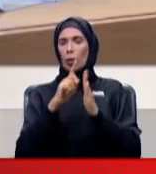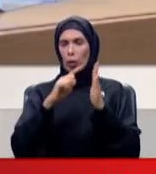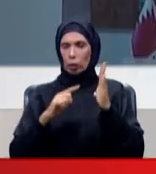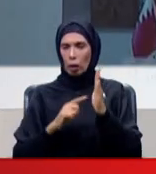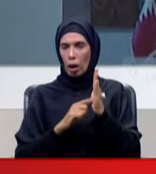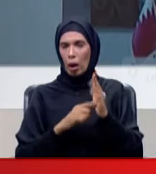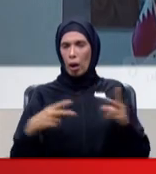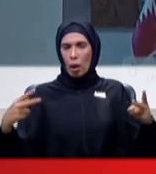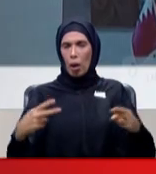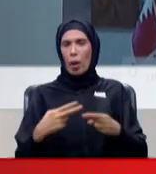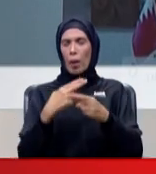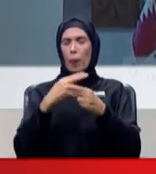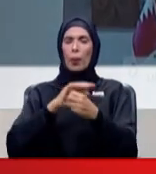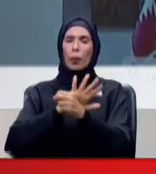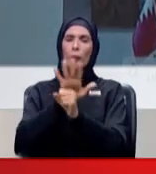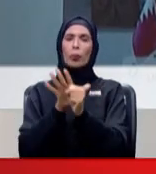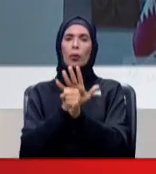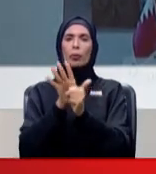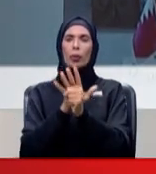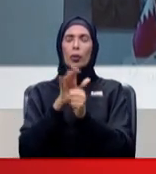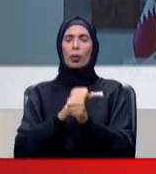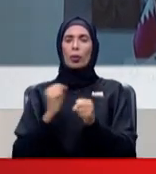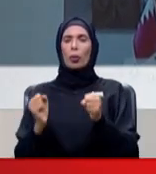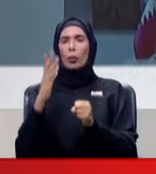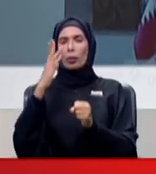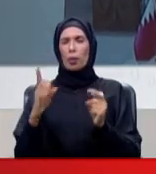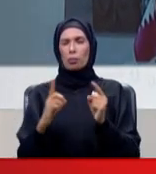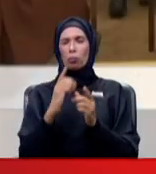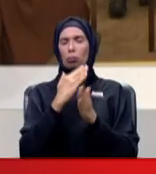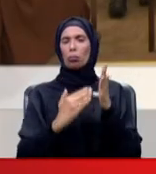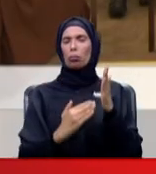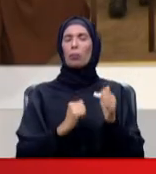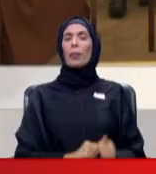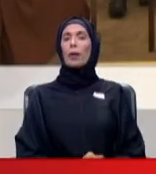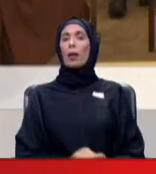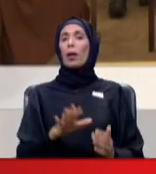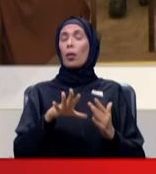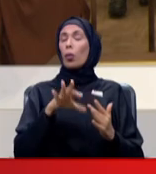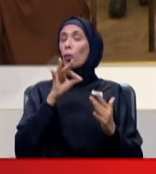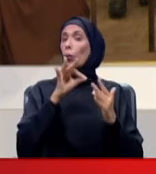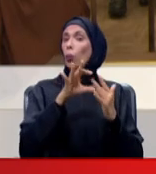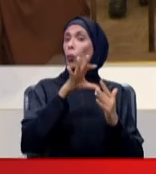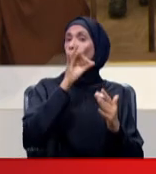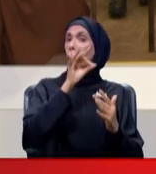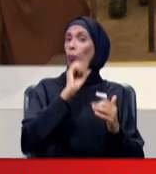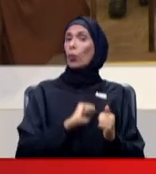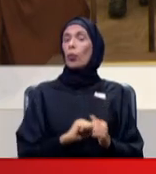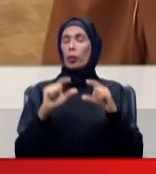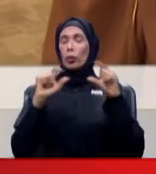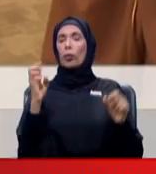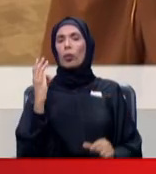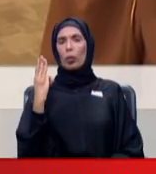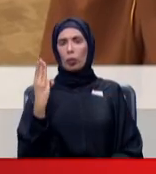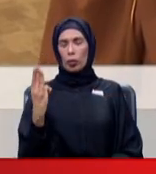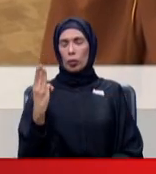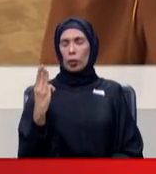تداعيات أزمة كورونا على المشروعات الصغيرة والمتوسطة. تم اختيار هذا الموضوع رقم ثلاثة اللي هو